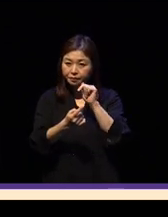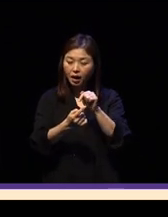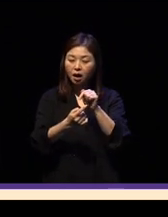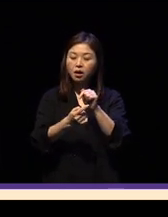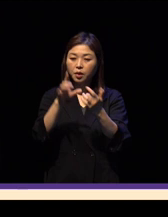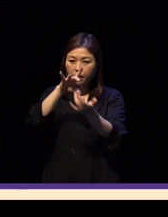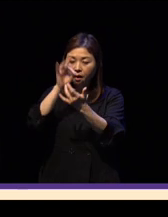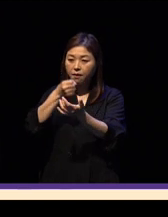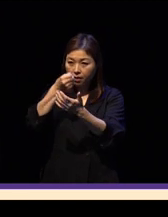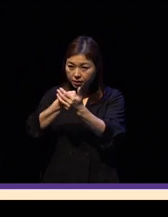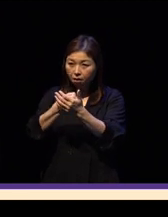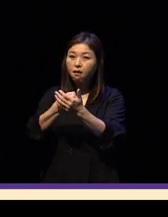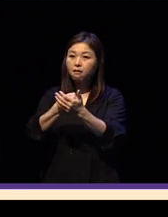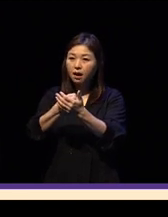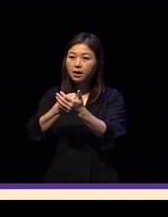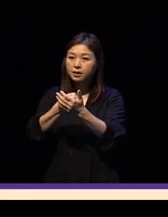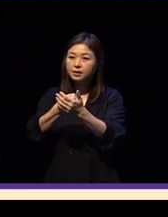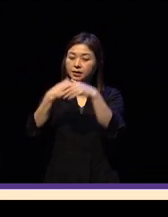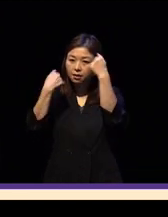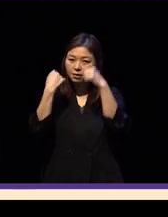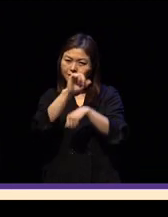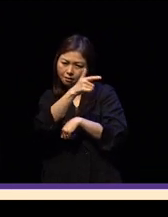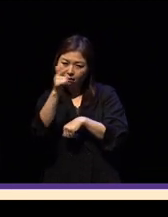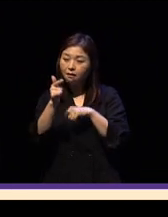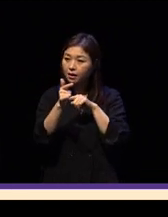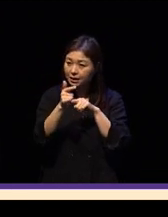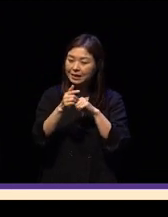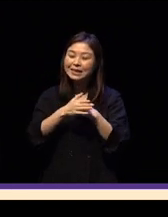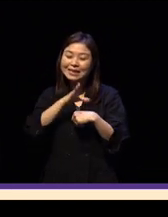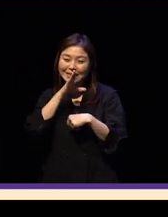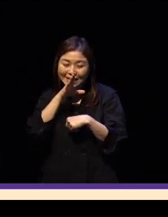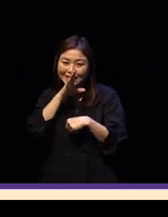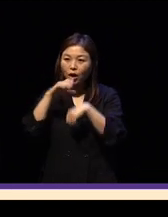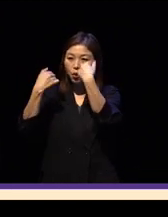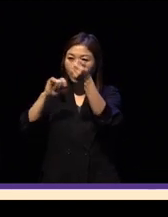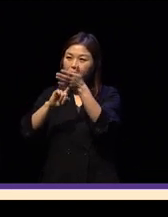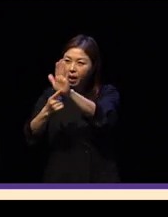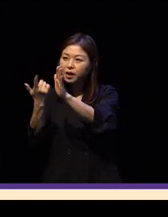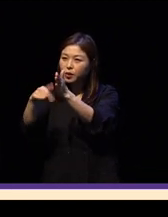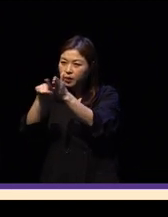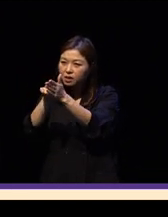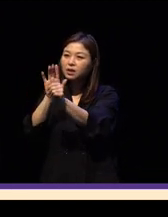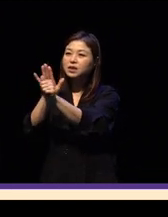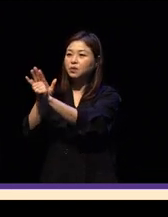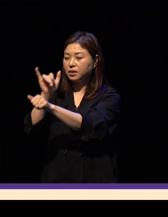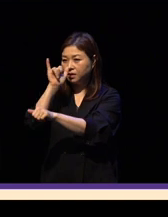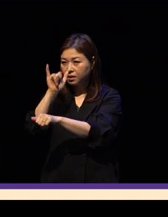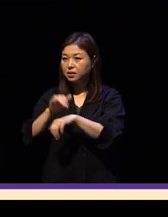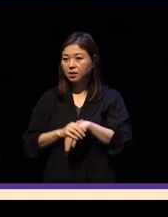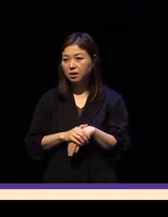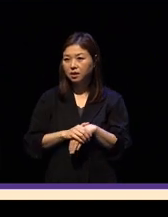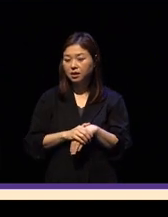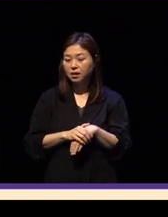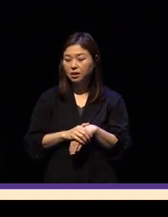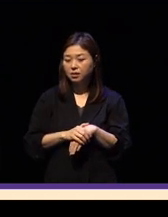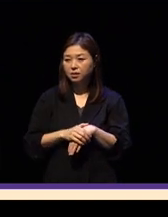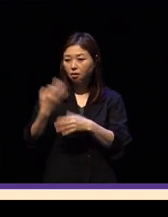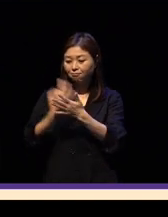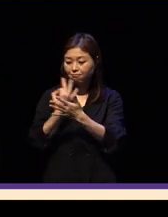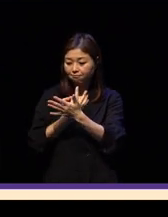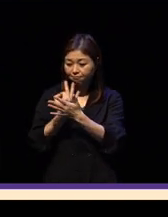작품들은 본공연 작품 제작을 위한 비용을 지원합니다. 다만 수익이 발생하는 사업이기